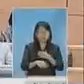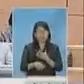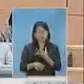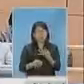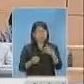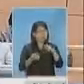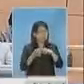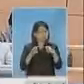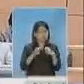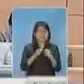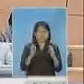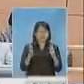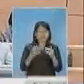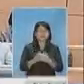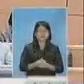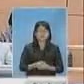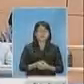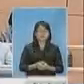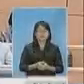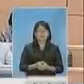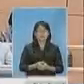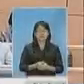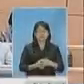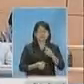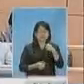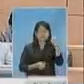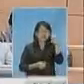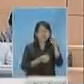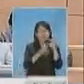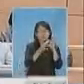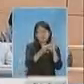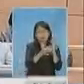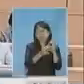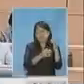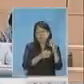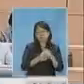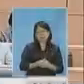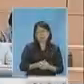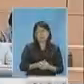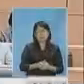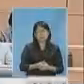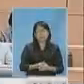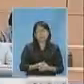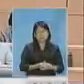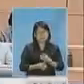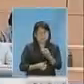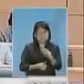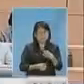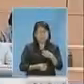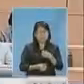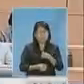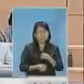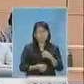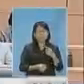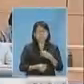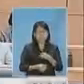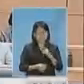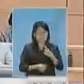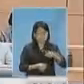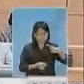นี่ครับท่านประธานไม่ได้มีใครกังวลเรื่องนั้นฮะจะมาบอกว่าผมไม่พร้อมเข้าสู่กระบวน